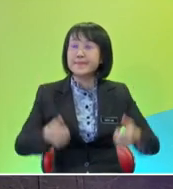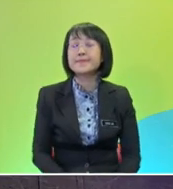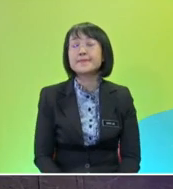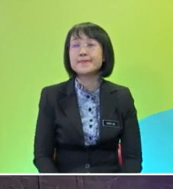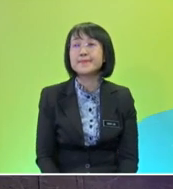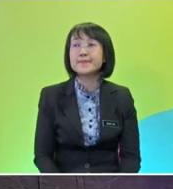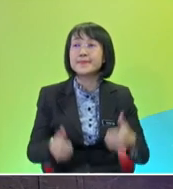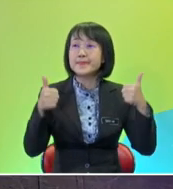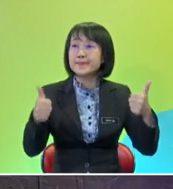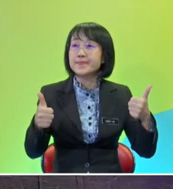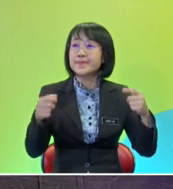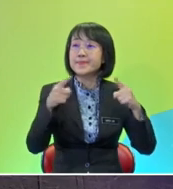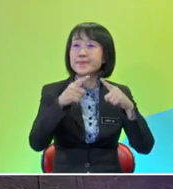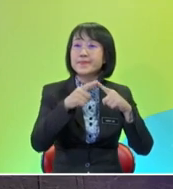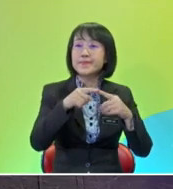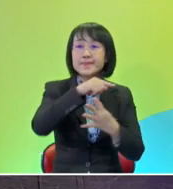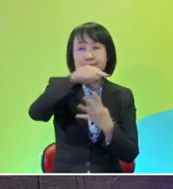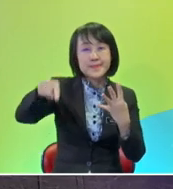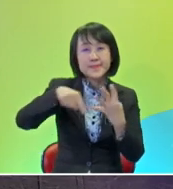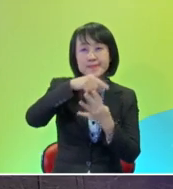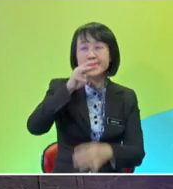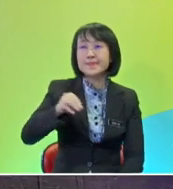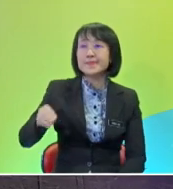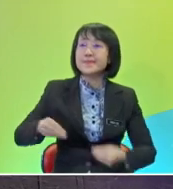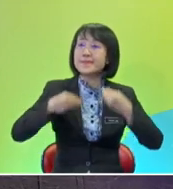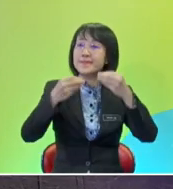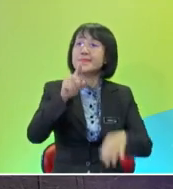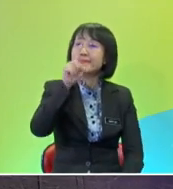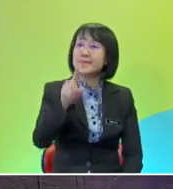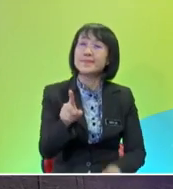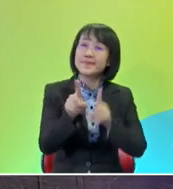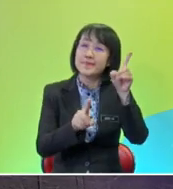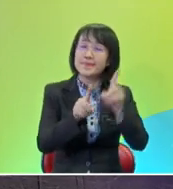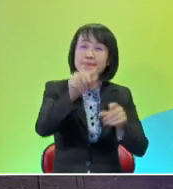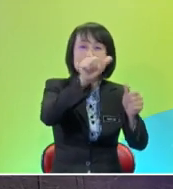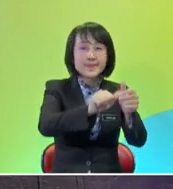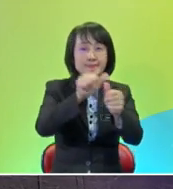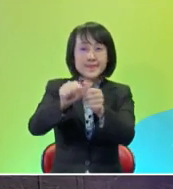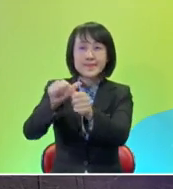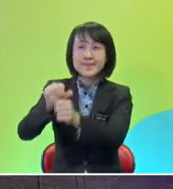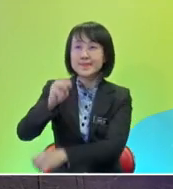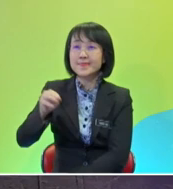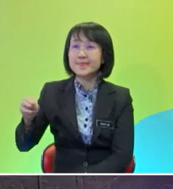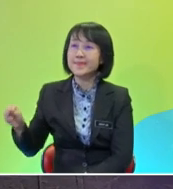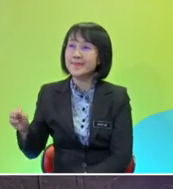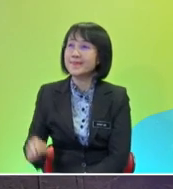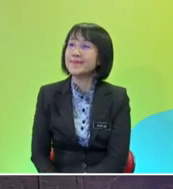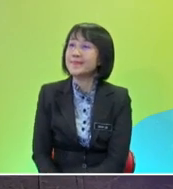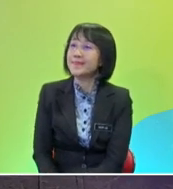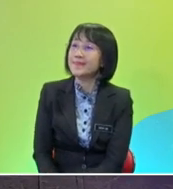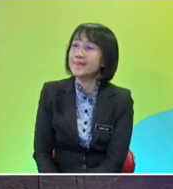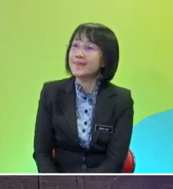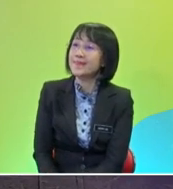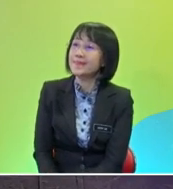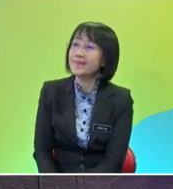keempat-empat murid kita. Jadi kita boleh bagi satu bintang pada setiap murid-murid yang ada. Okey, cikgu. Mungkin sekejap